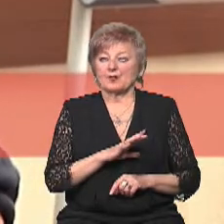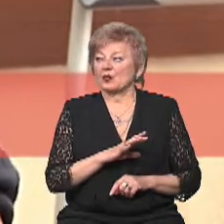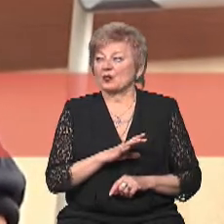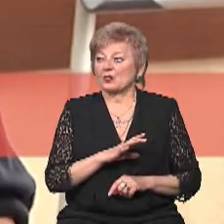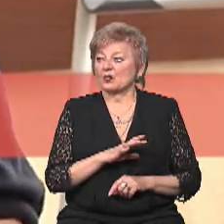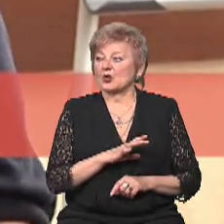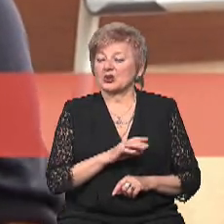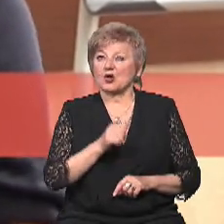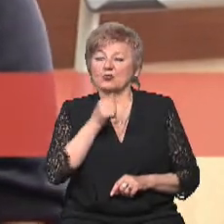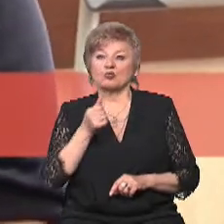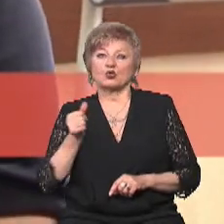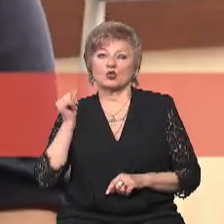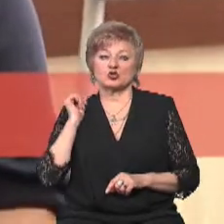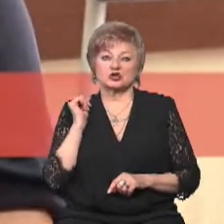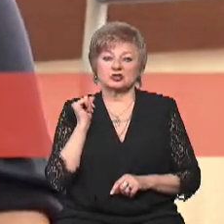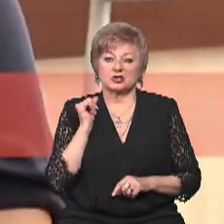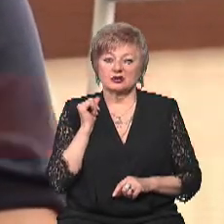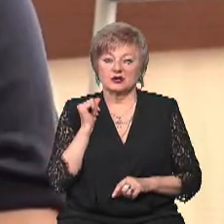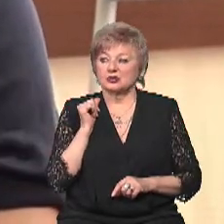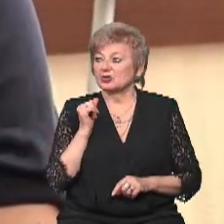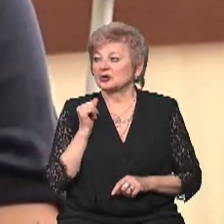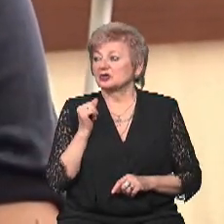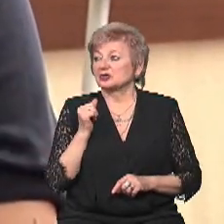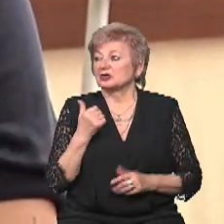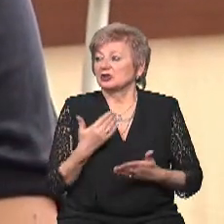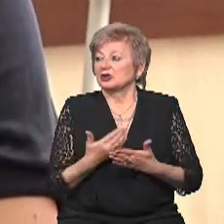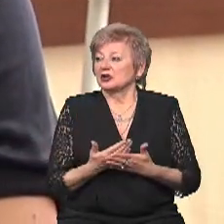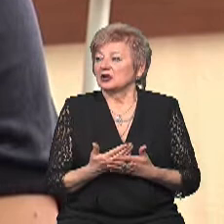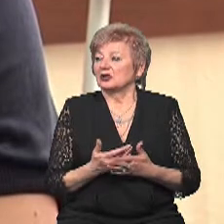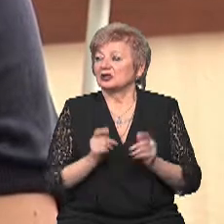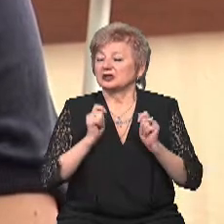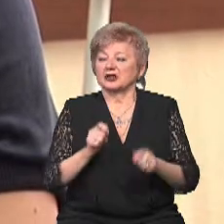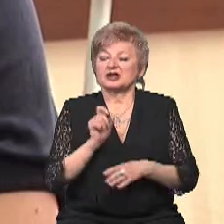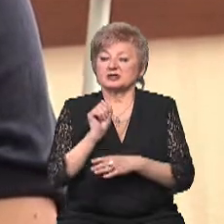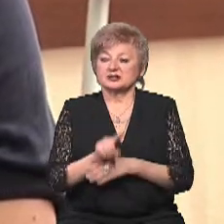прошлом месяце, министр поднял этот вопрос и дал задание